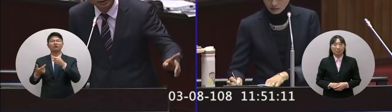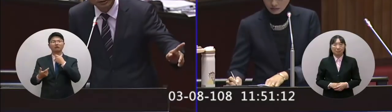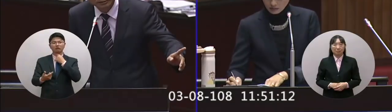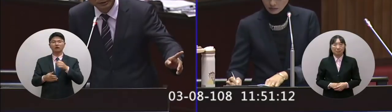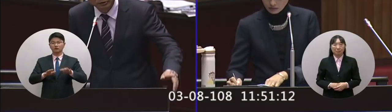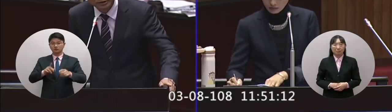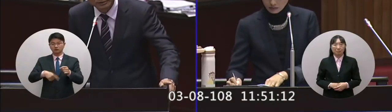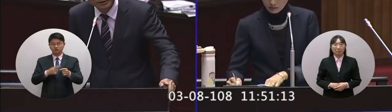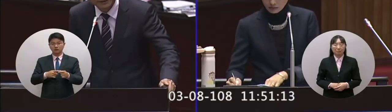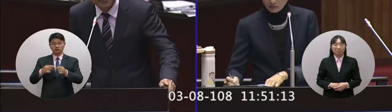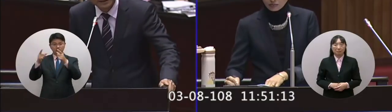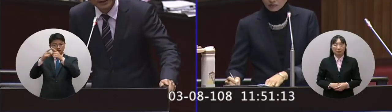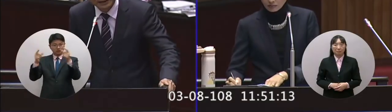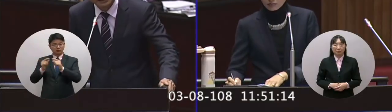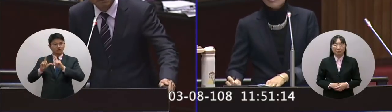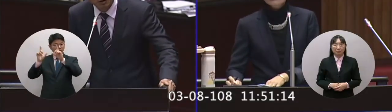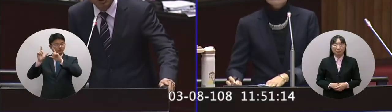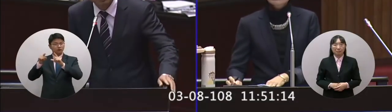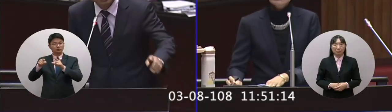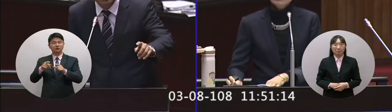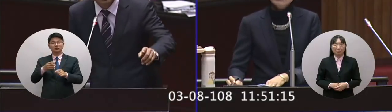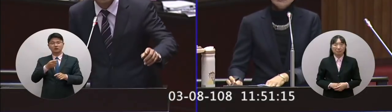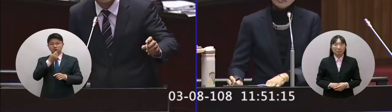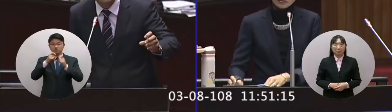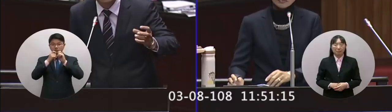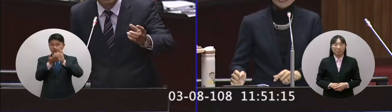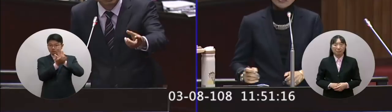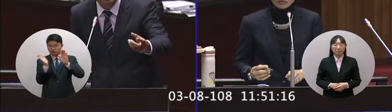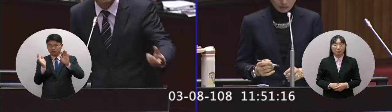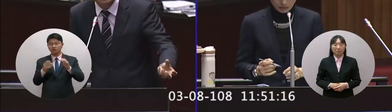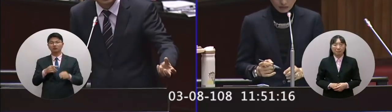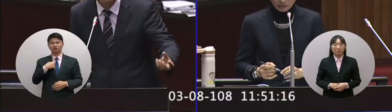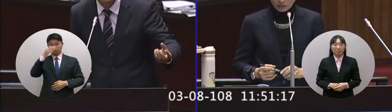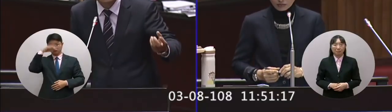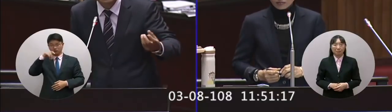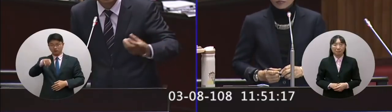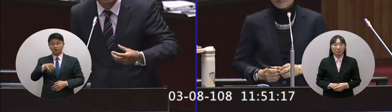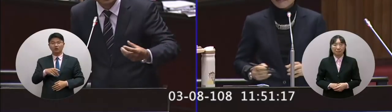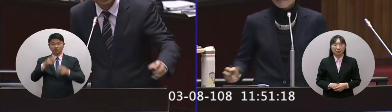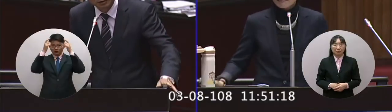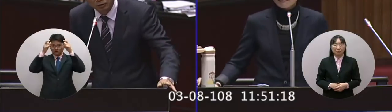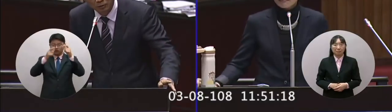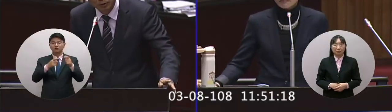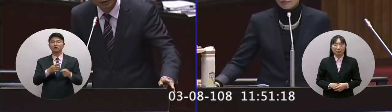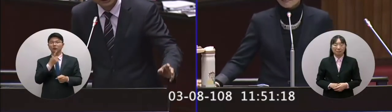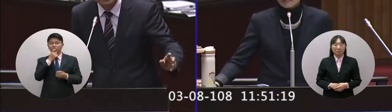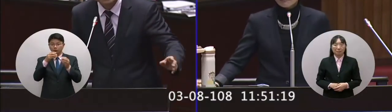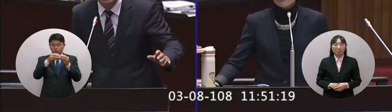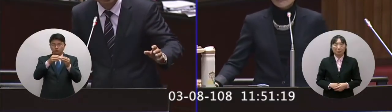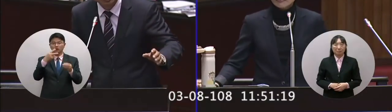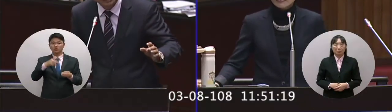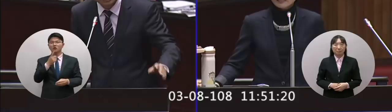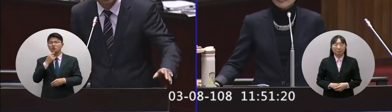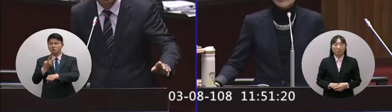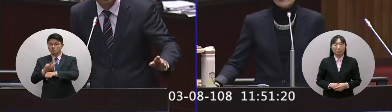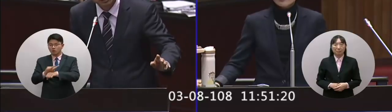年的日本东京食品展可以看到，包括我们许多的高雄的蜜枣，甚至我们的红萝卜，这